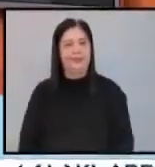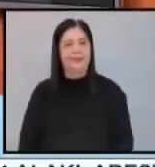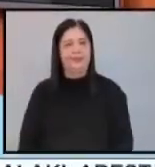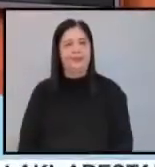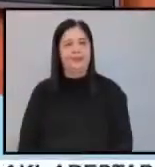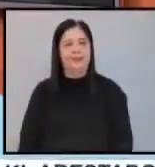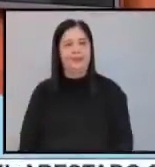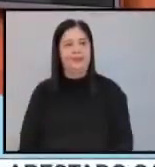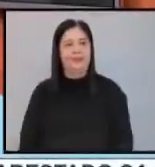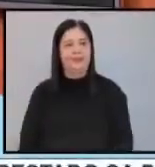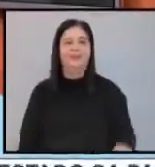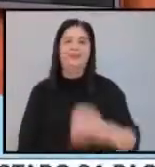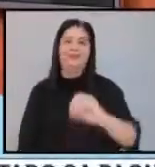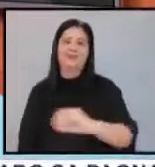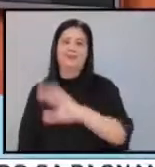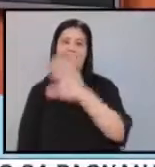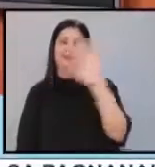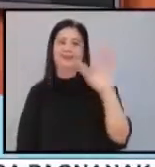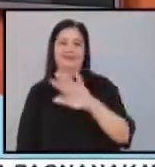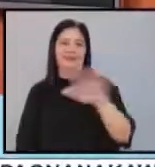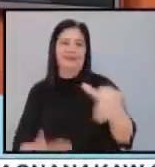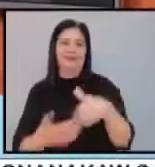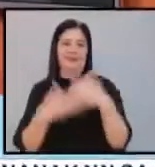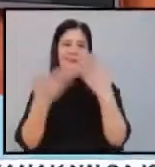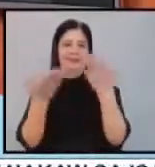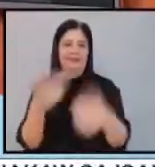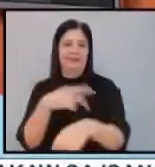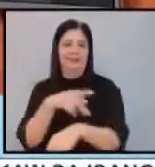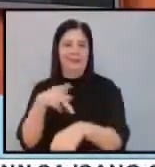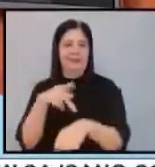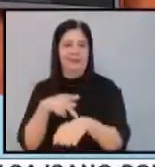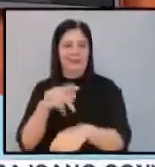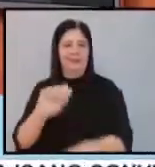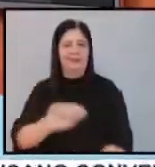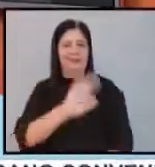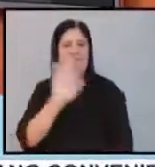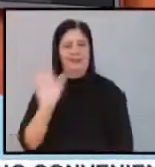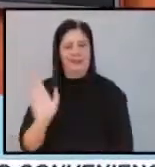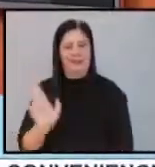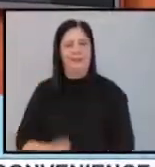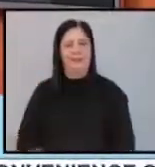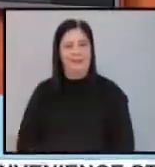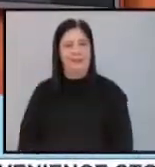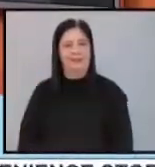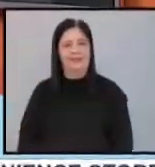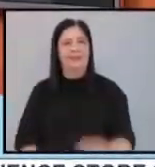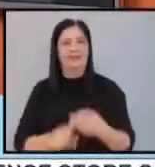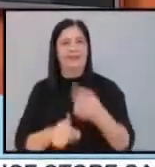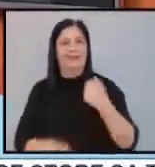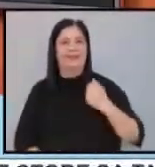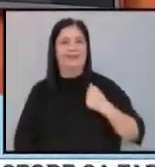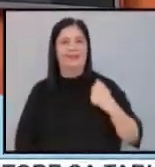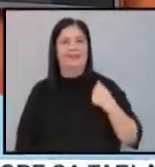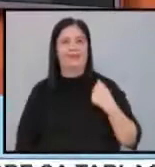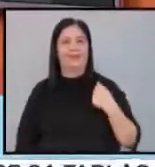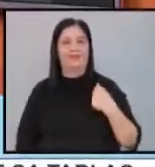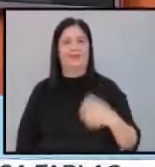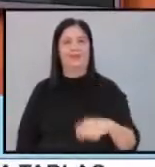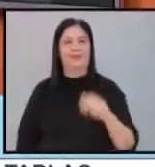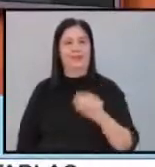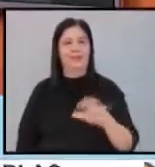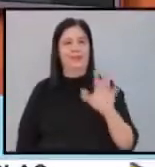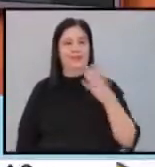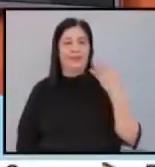Rise and shine sa lahat dyan sa Pilipinas. Good morning from Canada. Good morning, si Pipi po